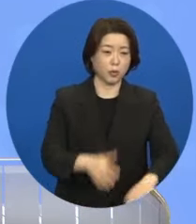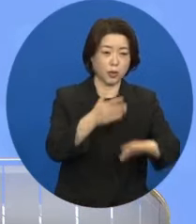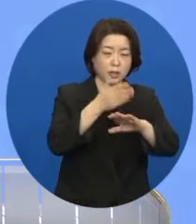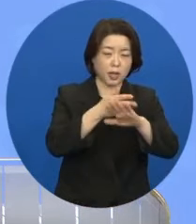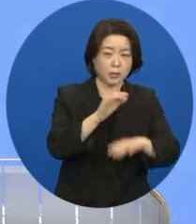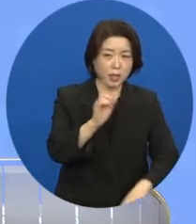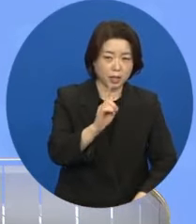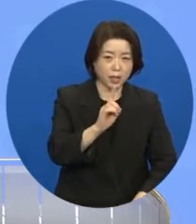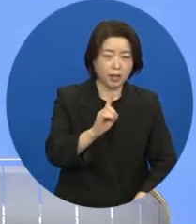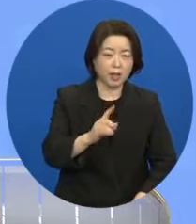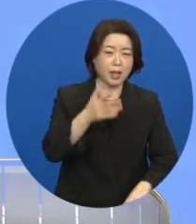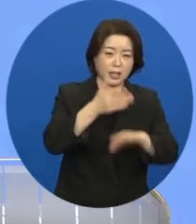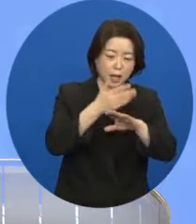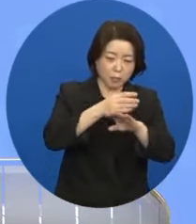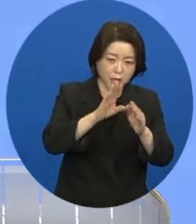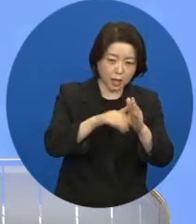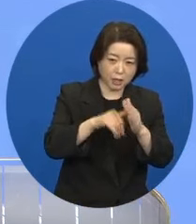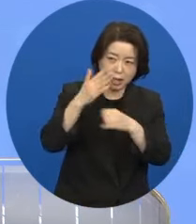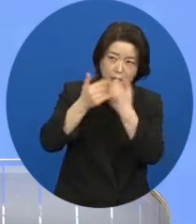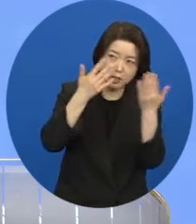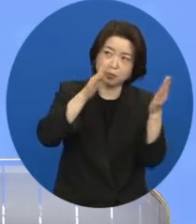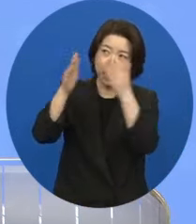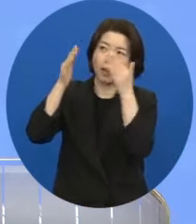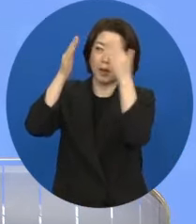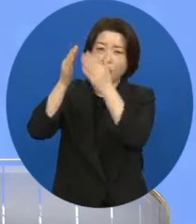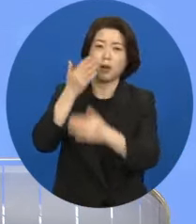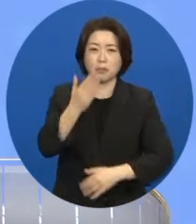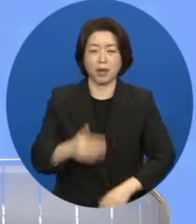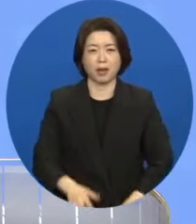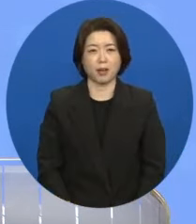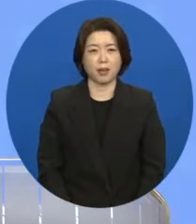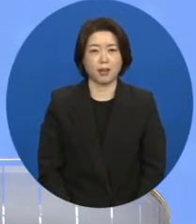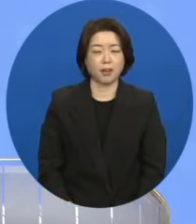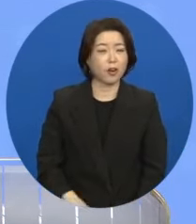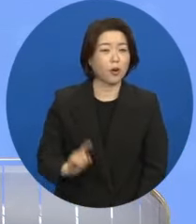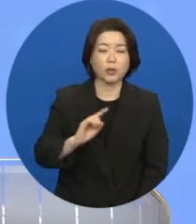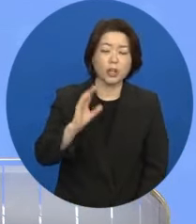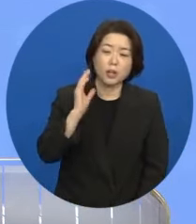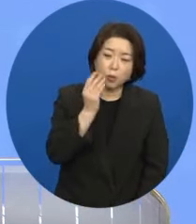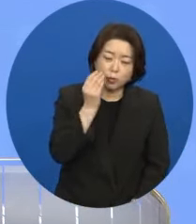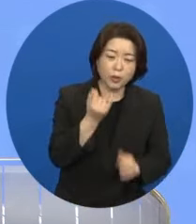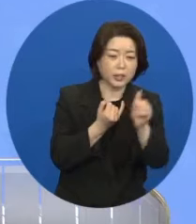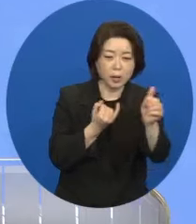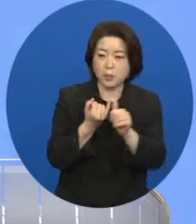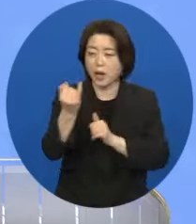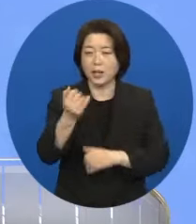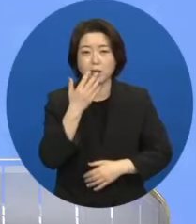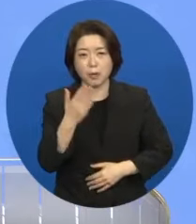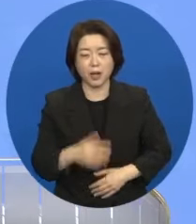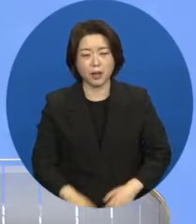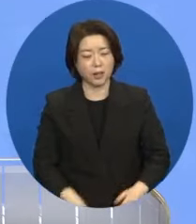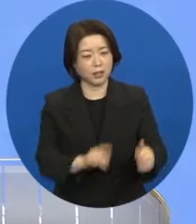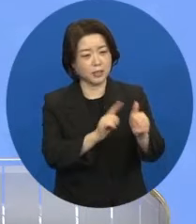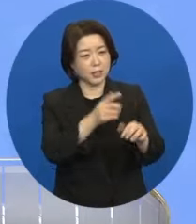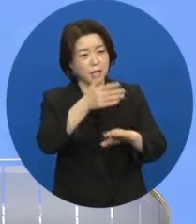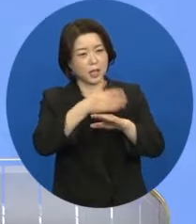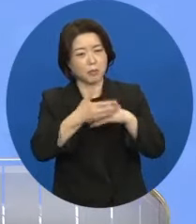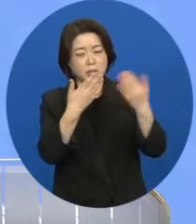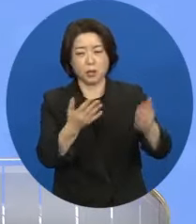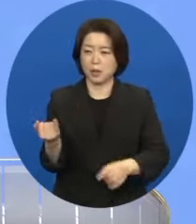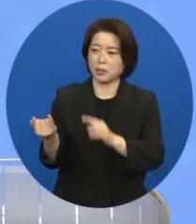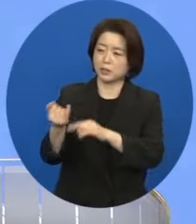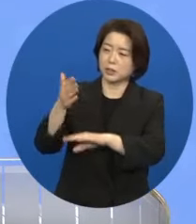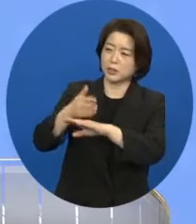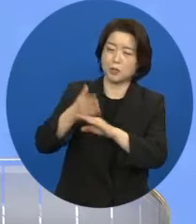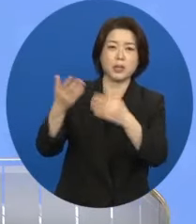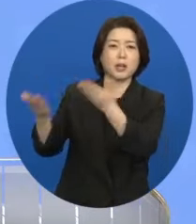주님 바라보죠 감사함으로 거룩할 수 있어요 어떻게 거룩한 남편과 하가 될 수 있을까요 여러분 배우자에게 감사해 보세요 이런 남편